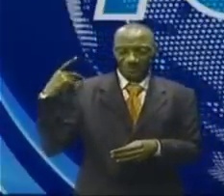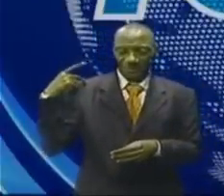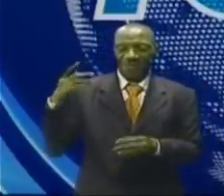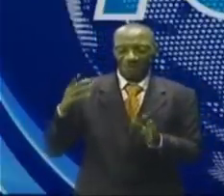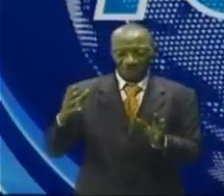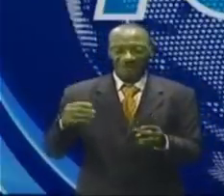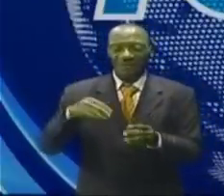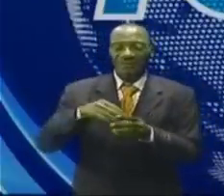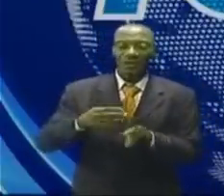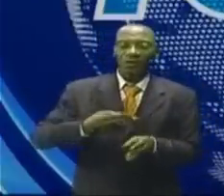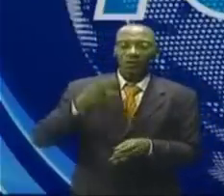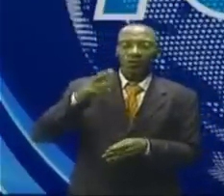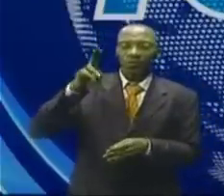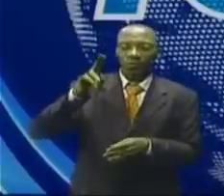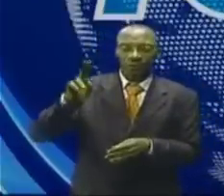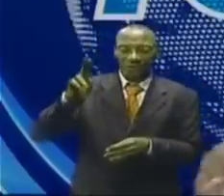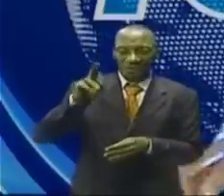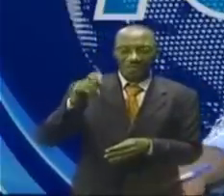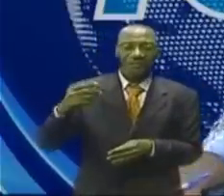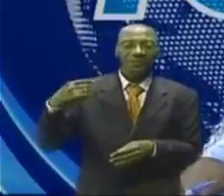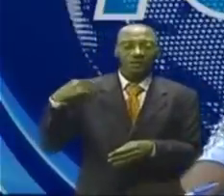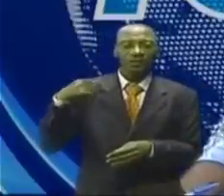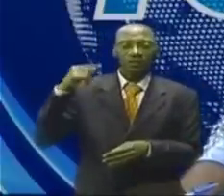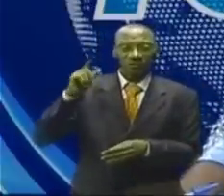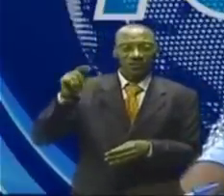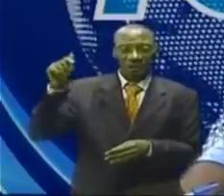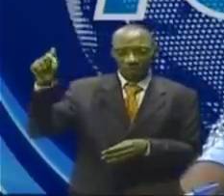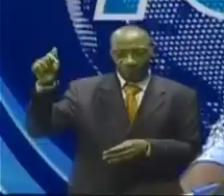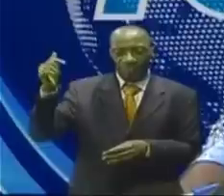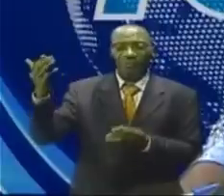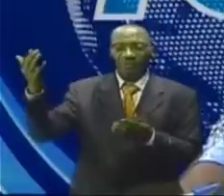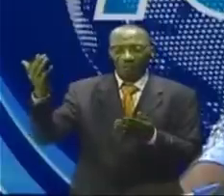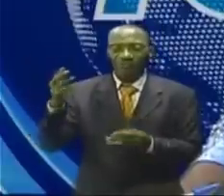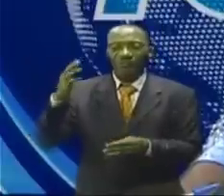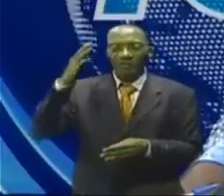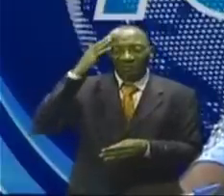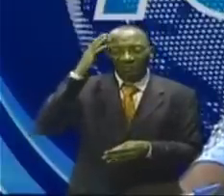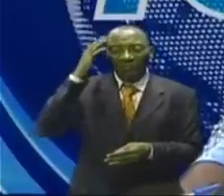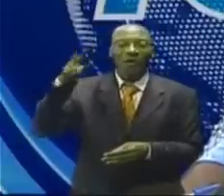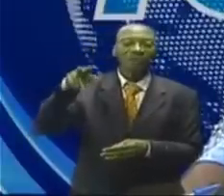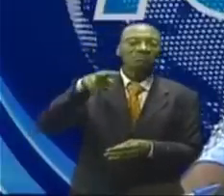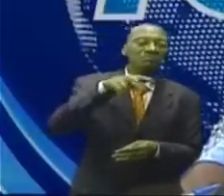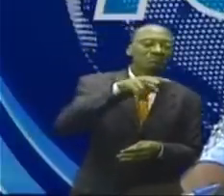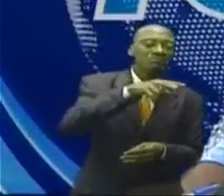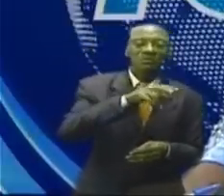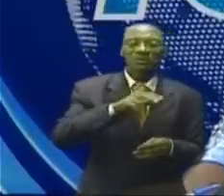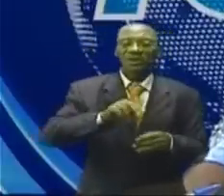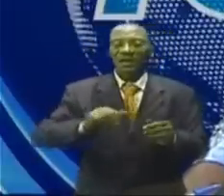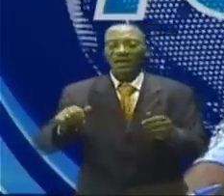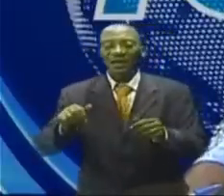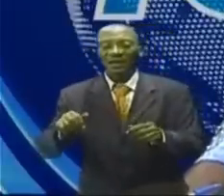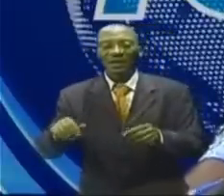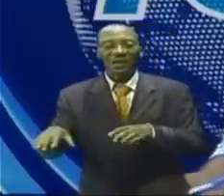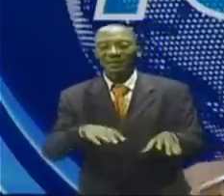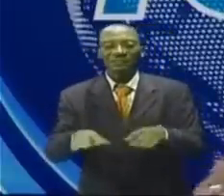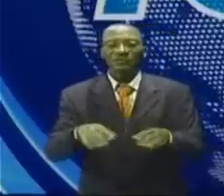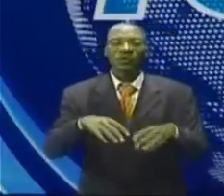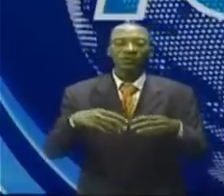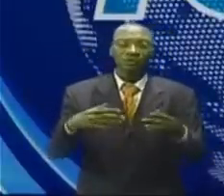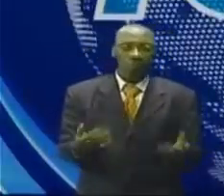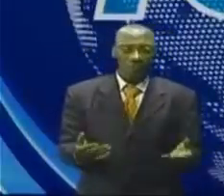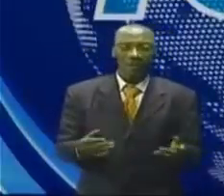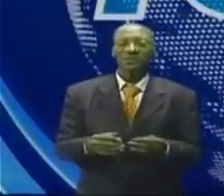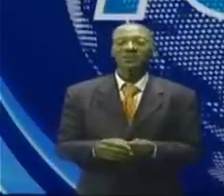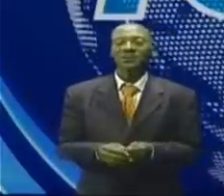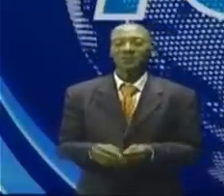se félicite pour la sécurisation de cette opération dans son entité. Christophe Basséaninanga l'a fait savoir au cours d'une